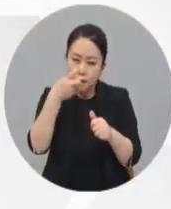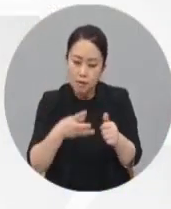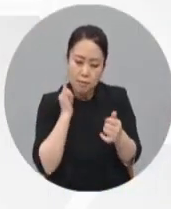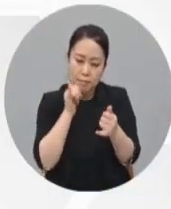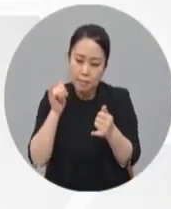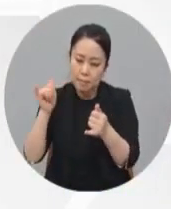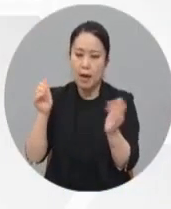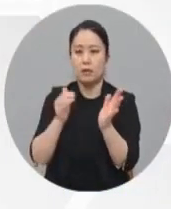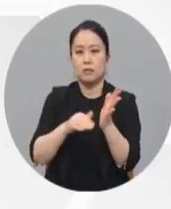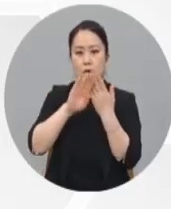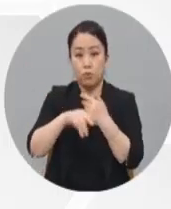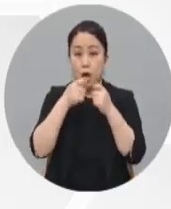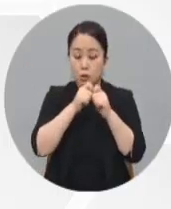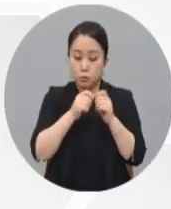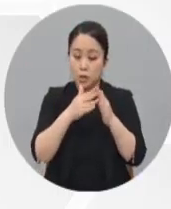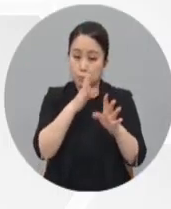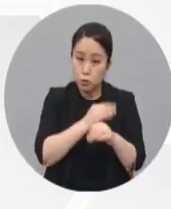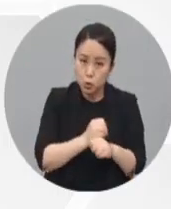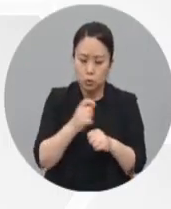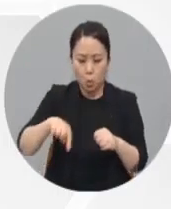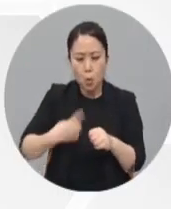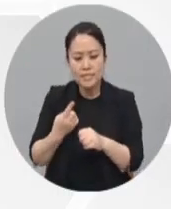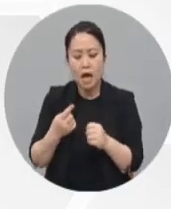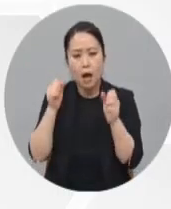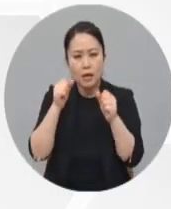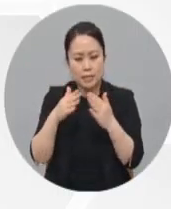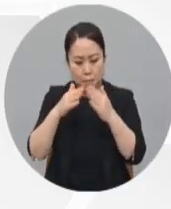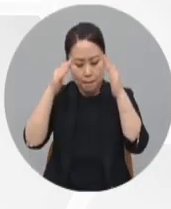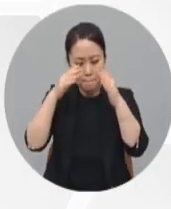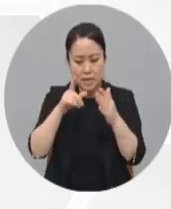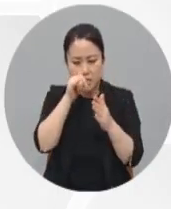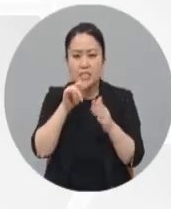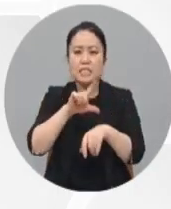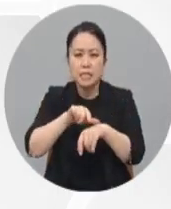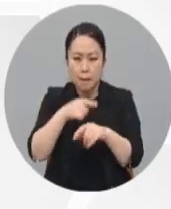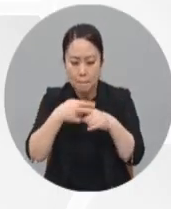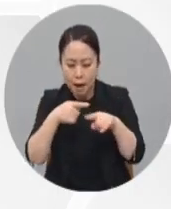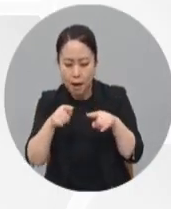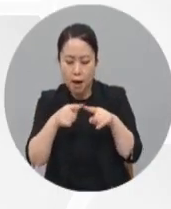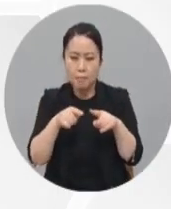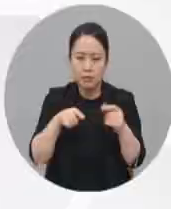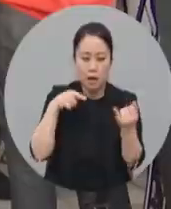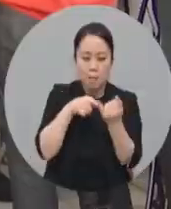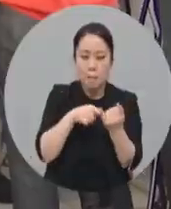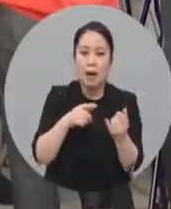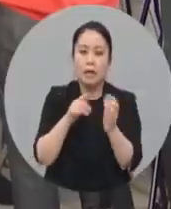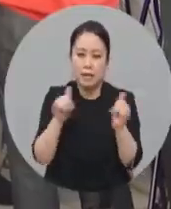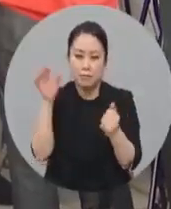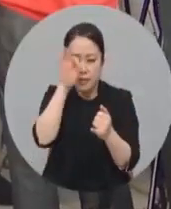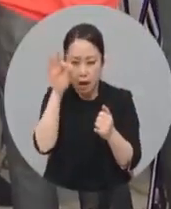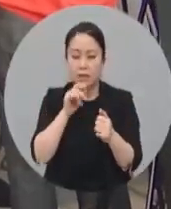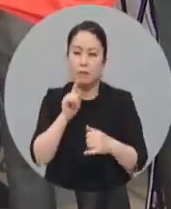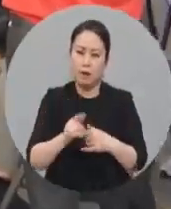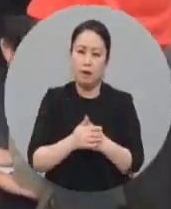뒤 구체적인 주소와 혼자 있는 시간대를 파악하며 범행 대상을 물색했다고 경찰은 설명했습니다. 범행 동기에